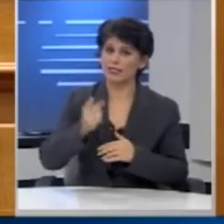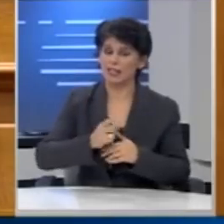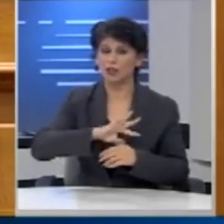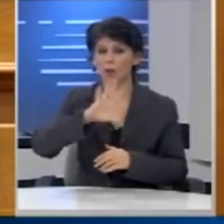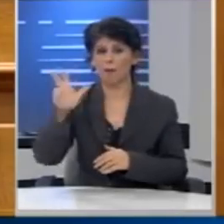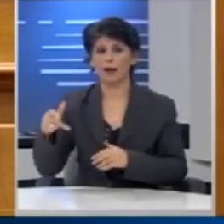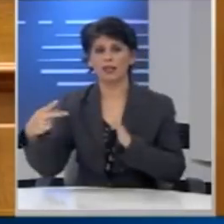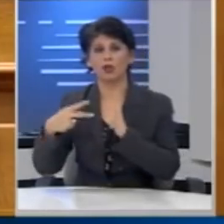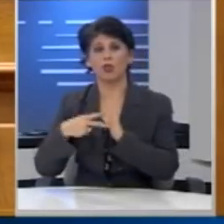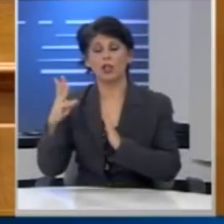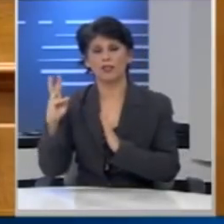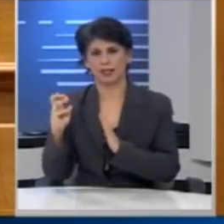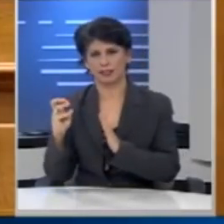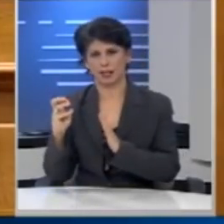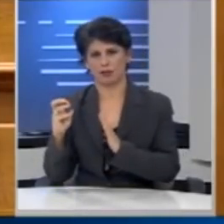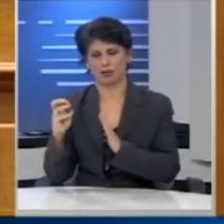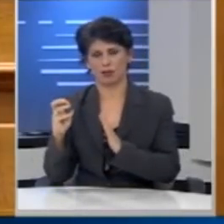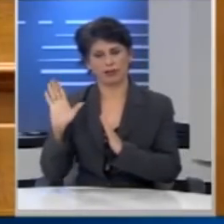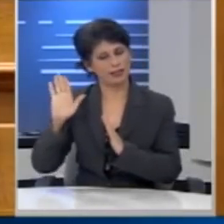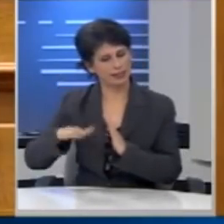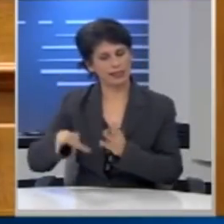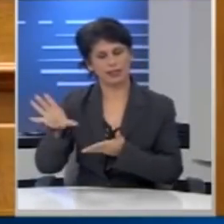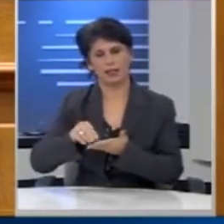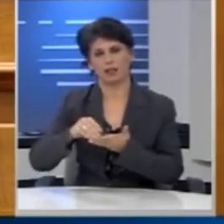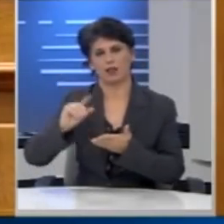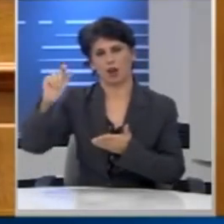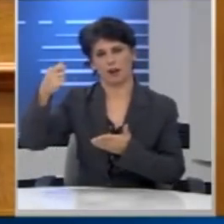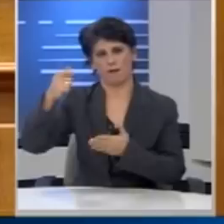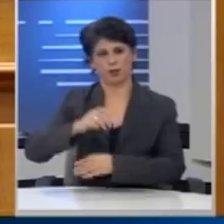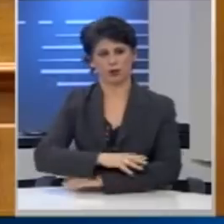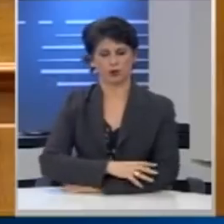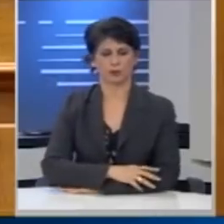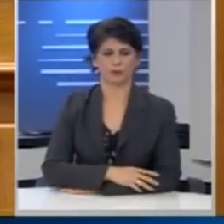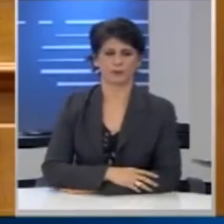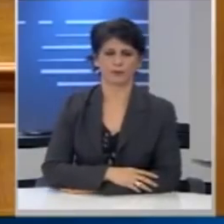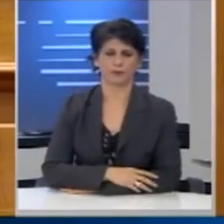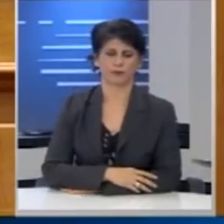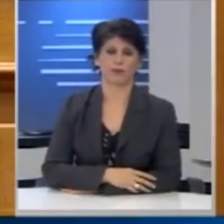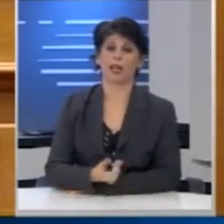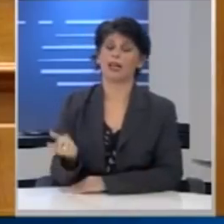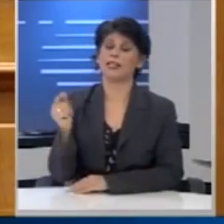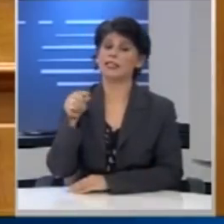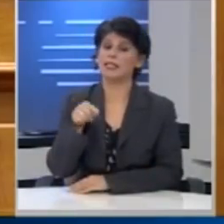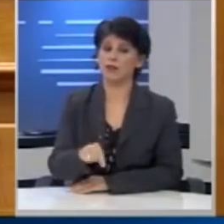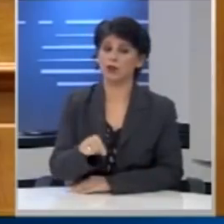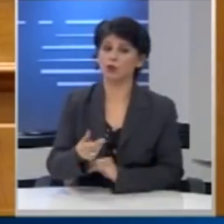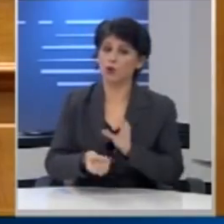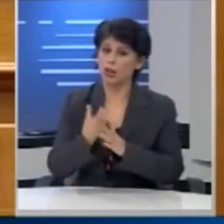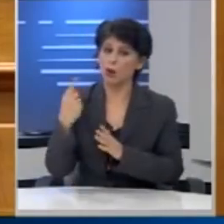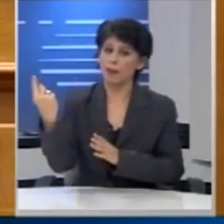μέχρι το 2030 για την τελική κατανάλωση ρεύματος. Και σε αυτό το